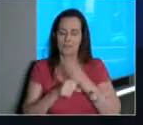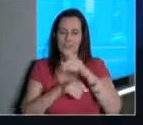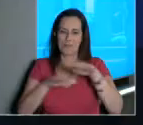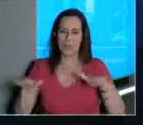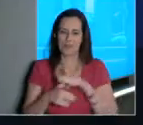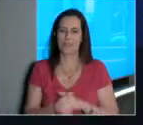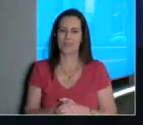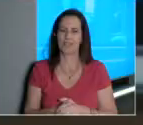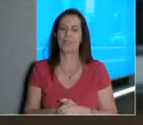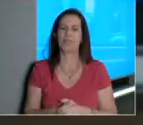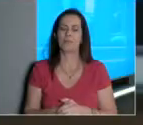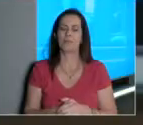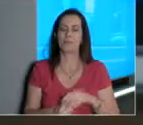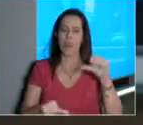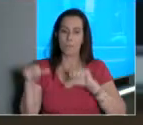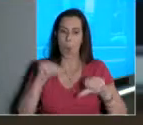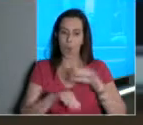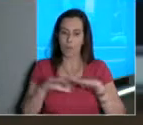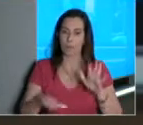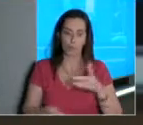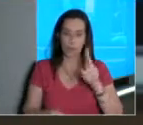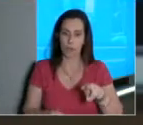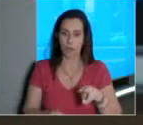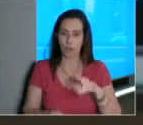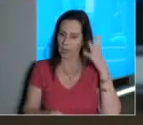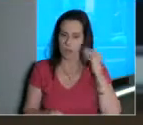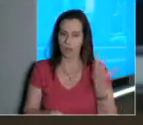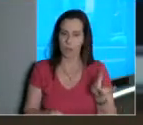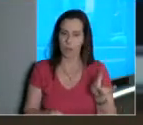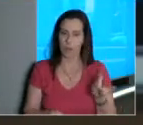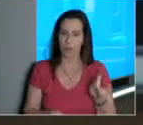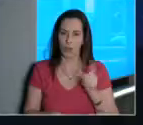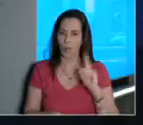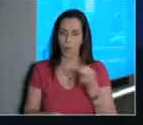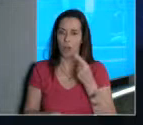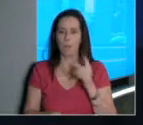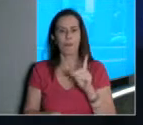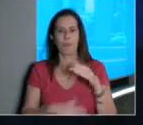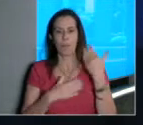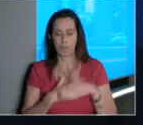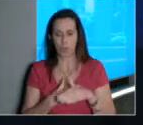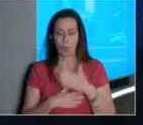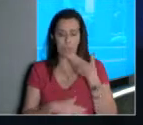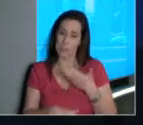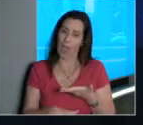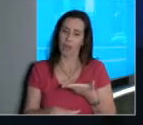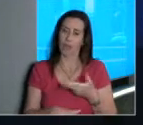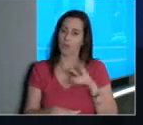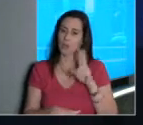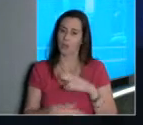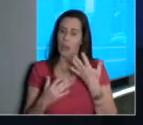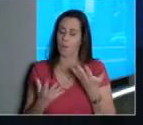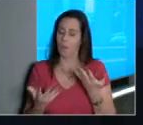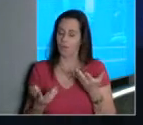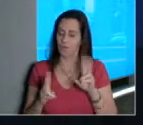כזה... כן, ביולוגיה ימית יש, כן. כמה שאתה רוצה, בכיף, אבל... השאלה, לא כולם לומדים את זה. עד מה, בסוף הרי בישראל יש כמה